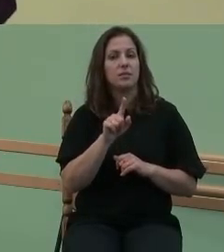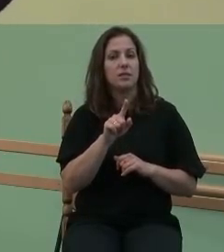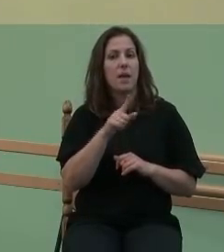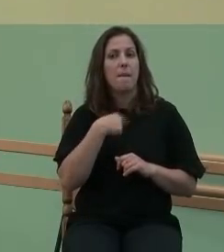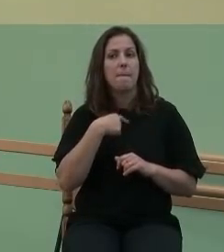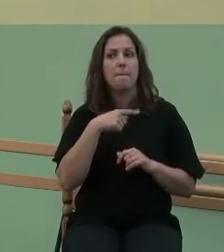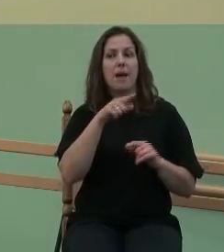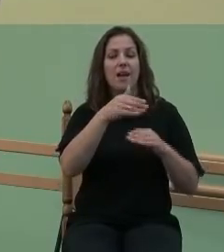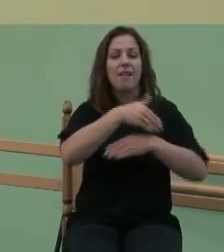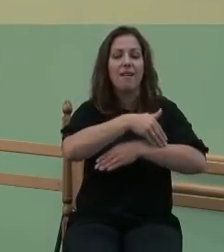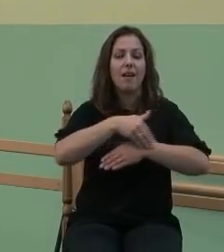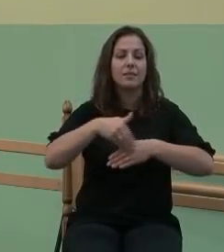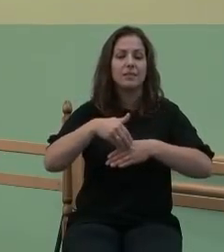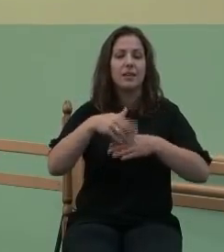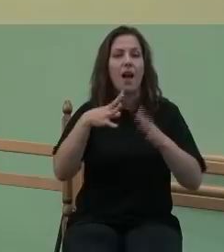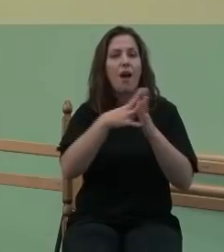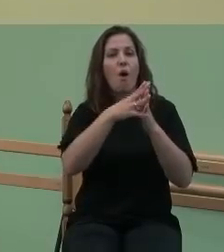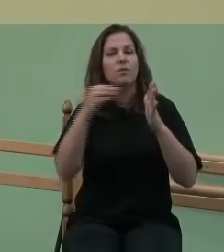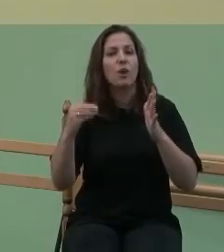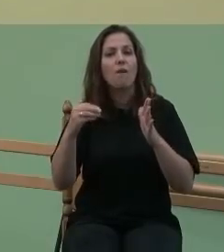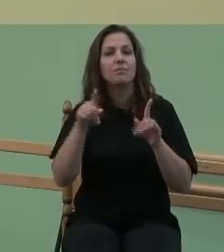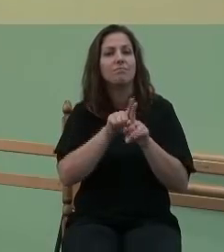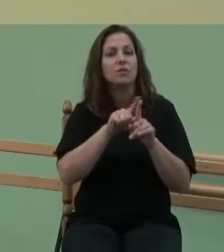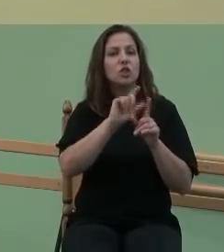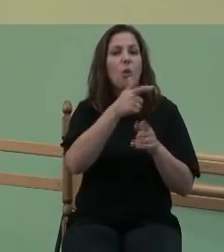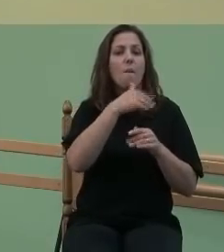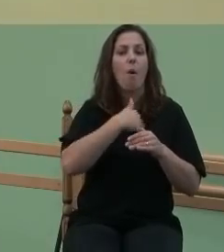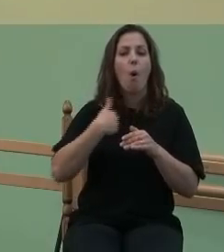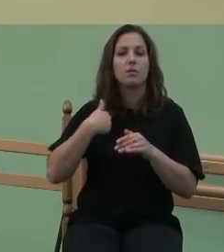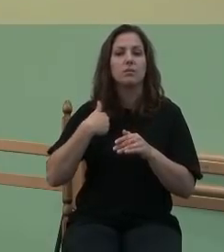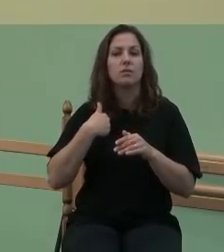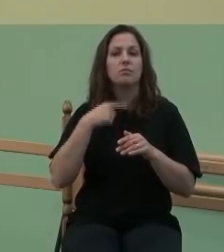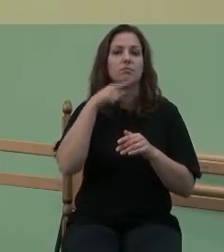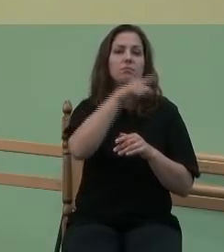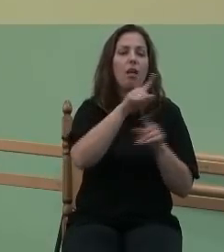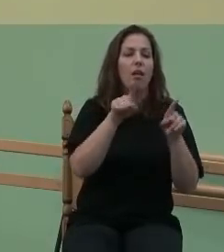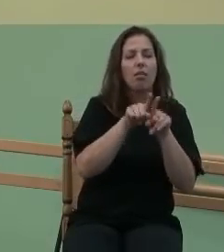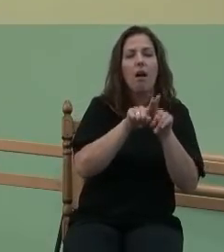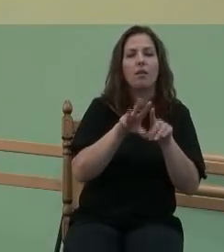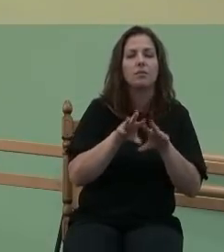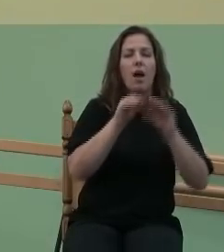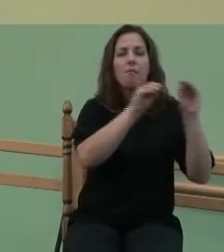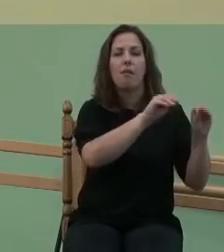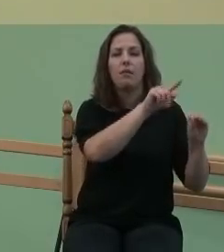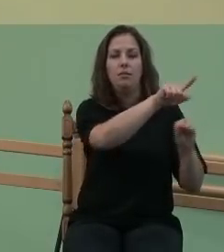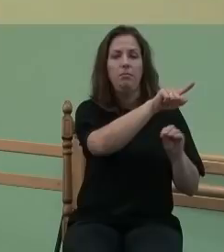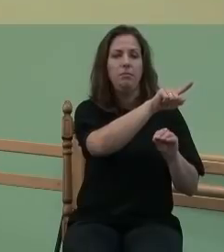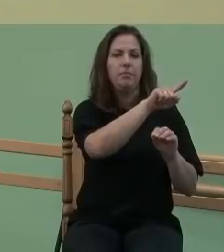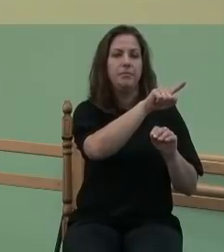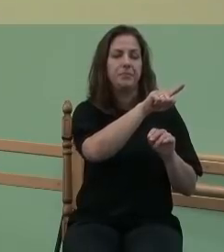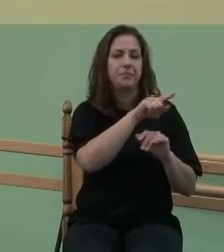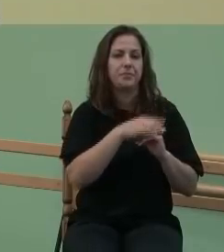jest piramida odwzorowana wiernie. To, co jest w Polsce, zbiega się u